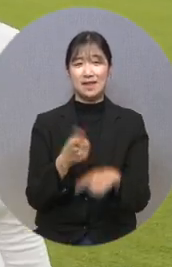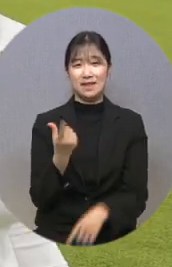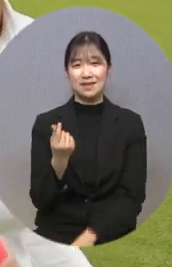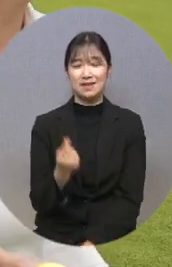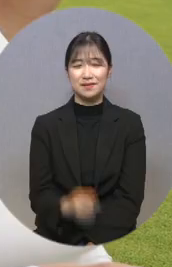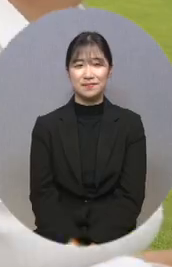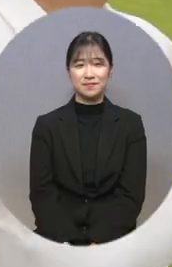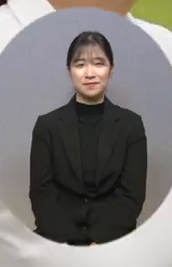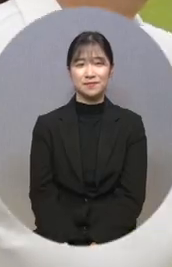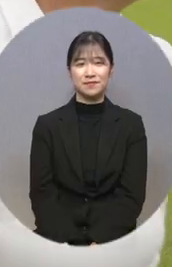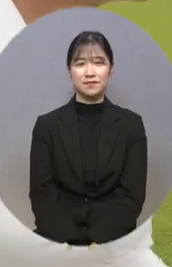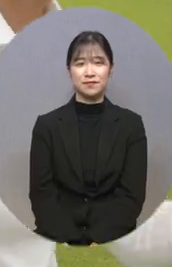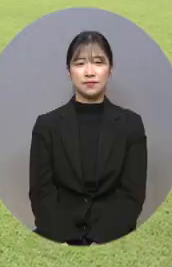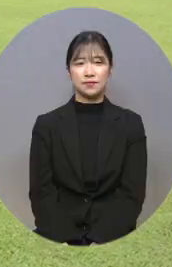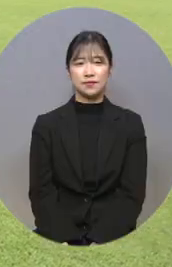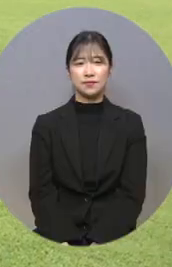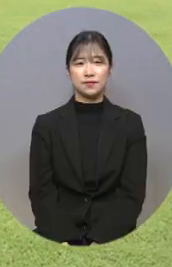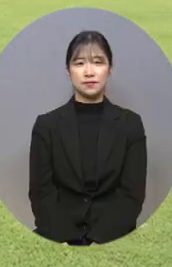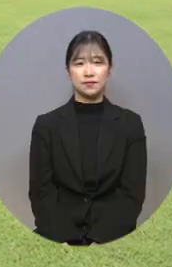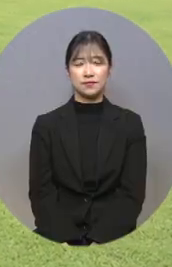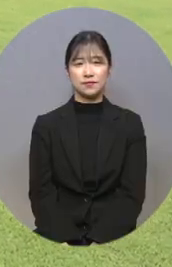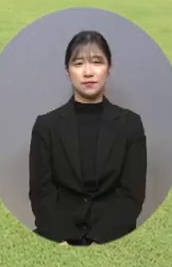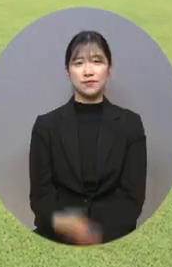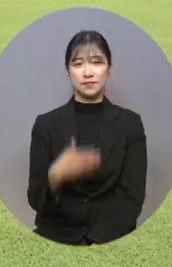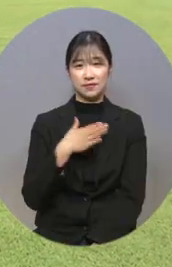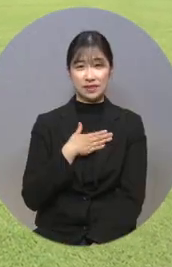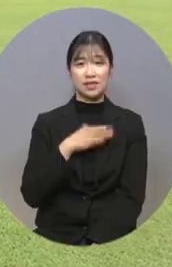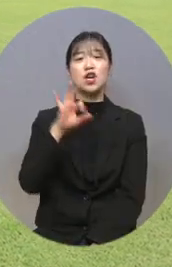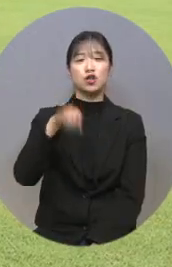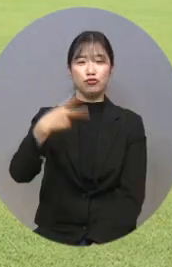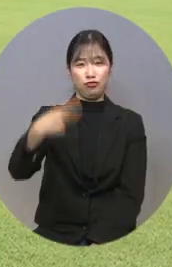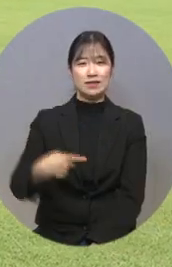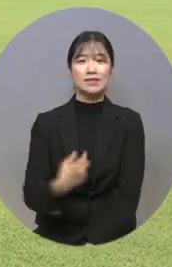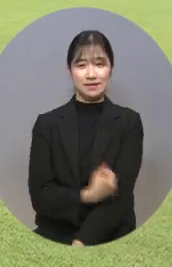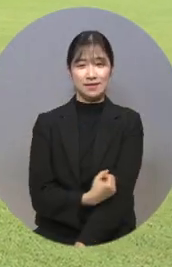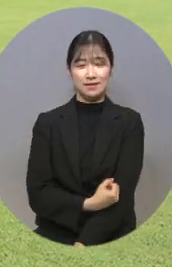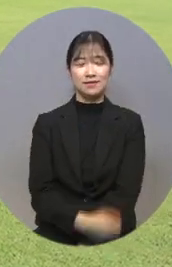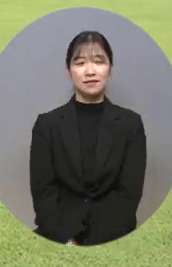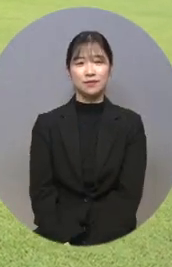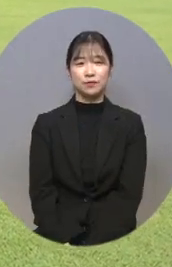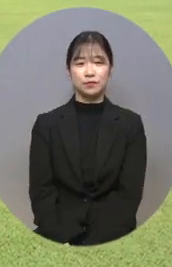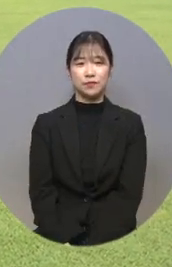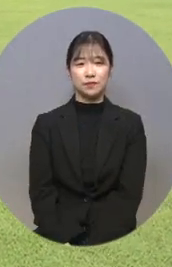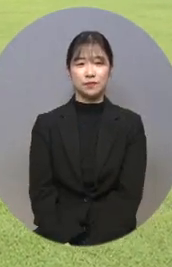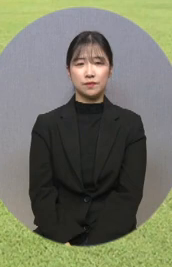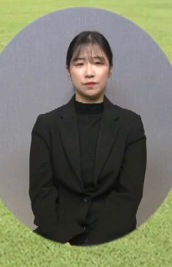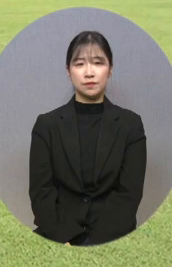후라이반. 나는 우두 치겠다, 양.